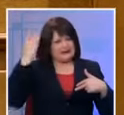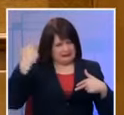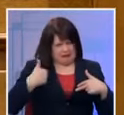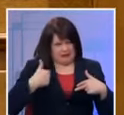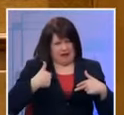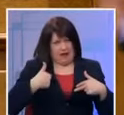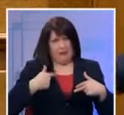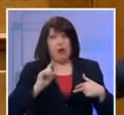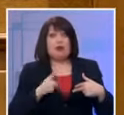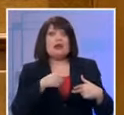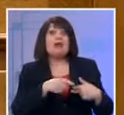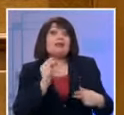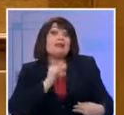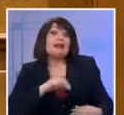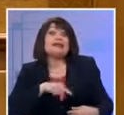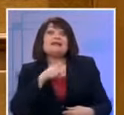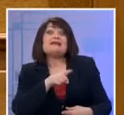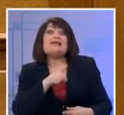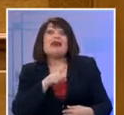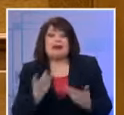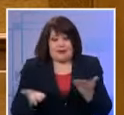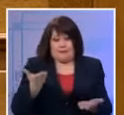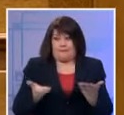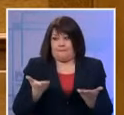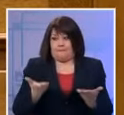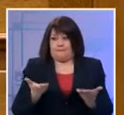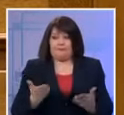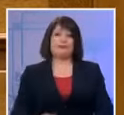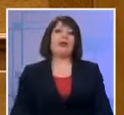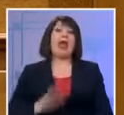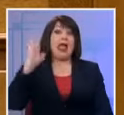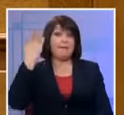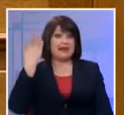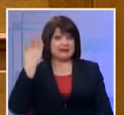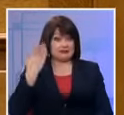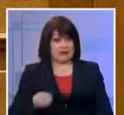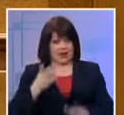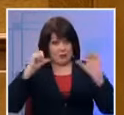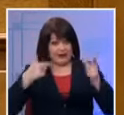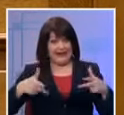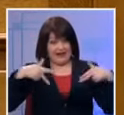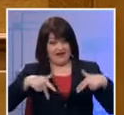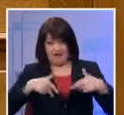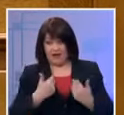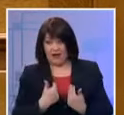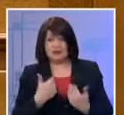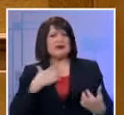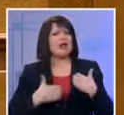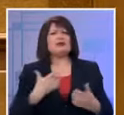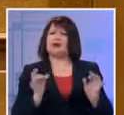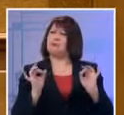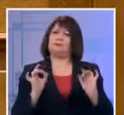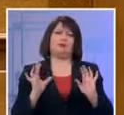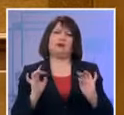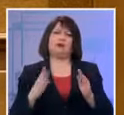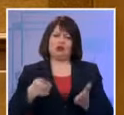απλά, δεν σας παίρνει να κάνετε τέτοιες συγκρίσεις. Όταν ήμασταν εμείς κυβέρνηση, δεν υπήρχε καμιά ανησυχία για